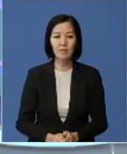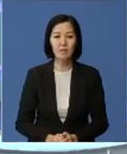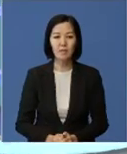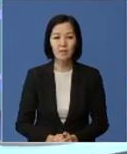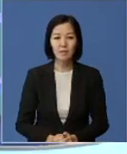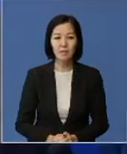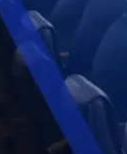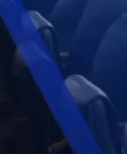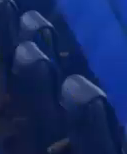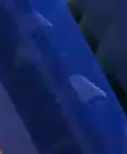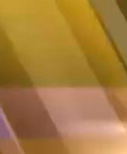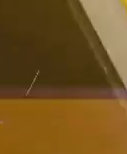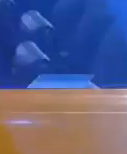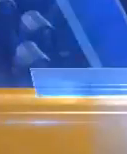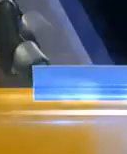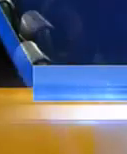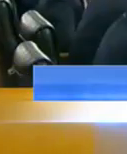көретіндеріңіз.